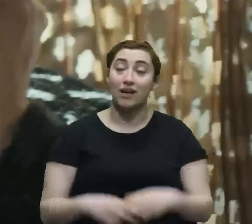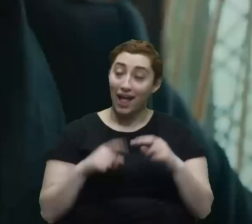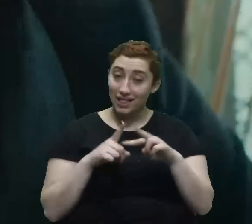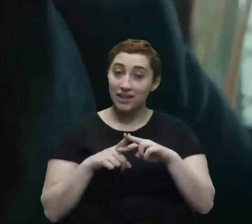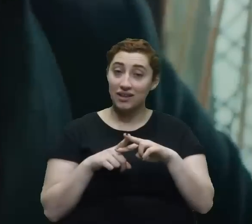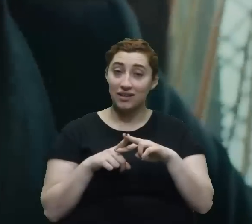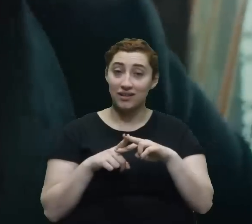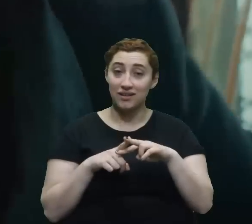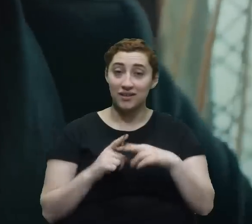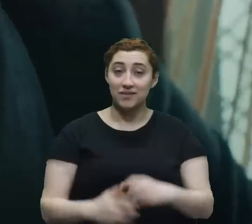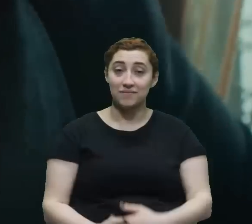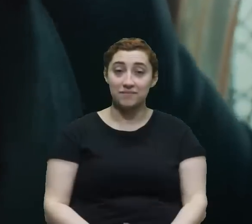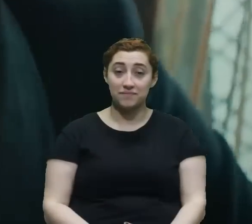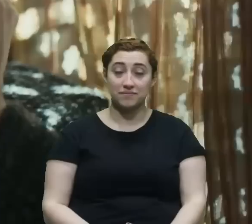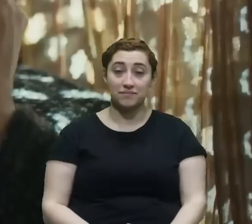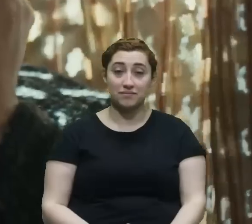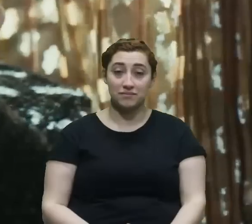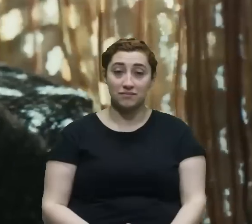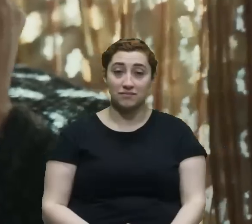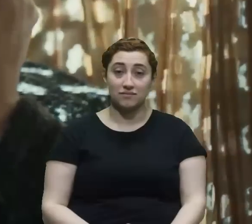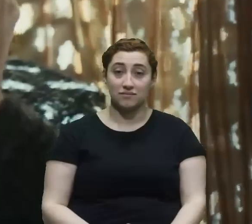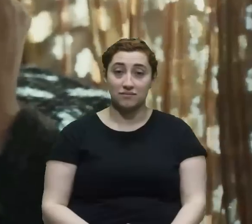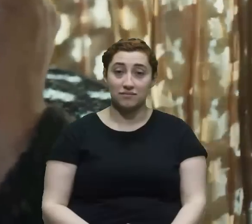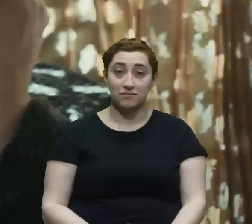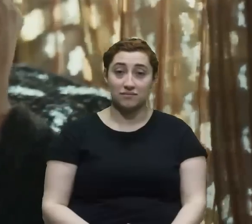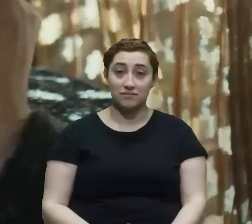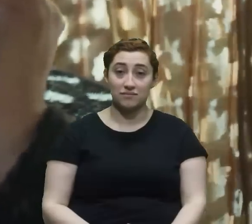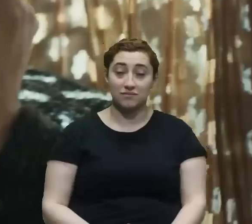Ali. Mustafa kendi kendine tebessüm ediyor.